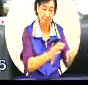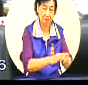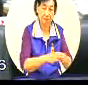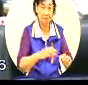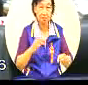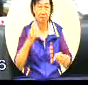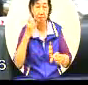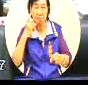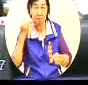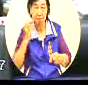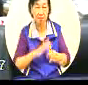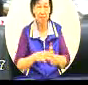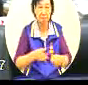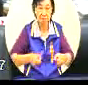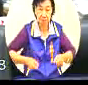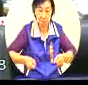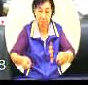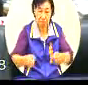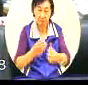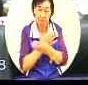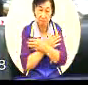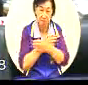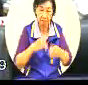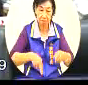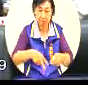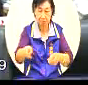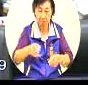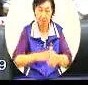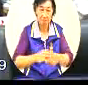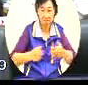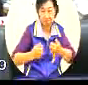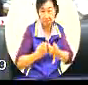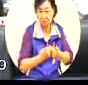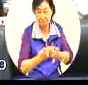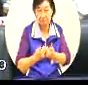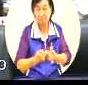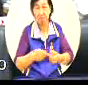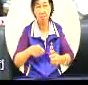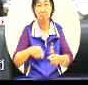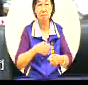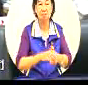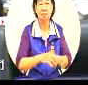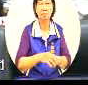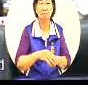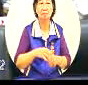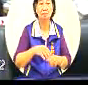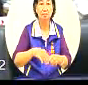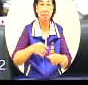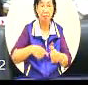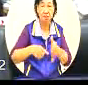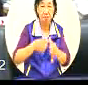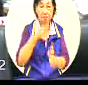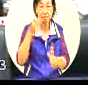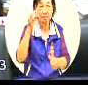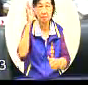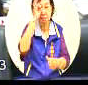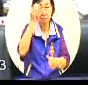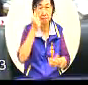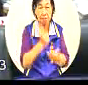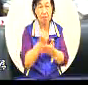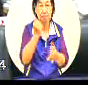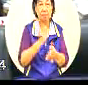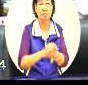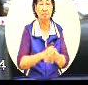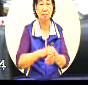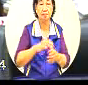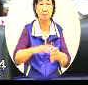不是应该来加强，共同来集思广益，想一个方法，甚至有没有可能我们也许可以先找一个地区社区来做示